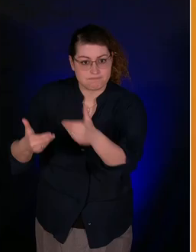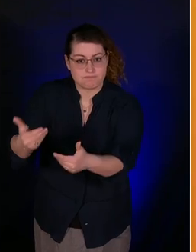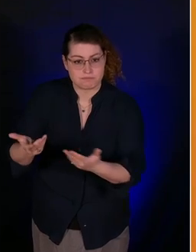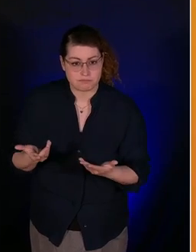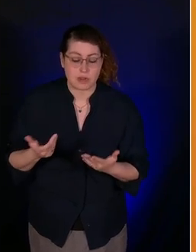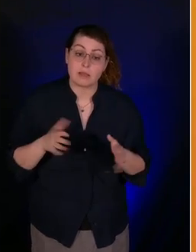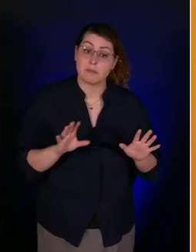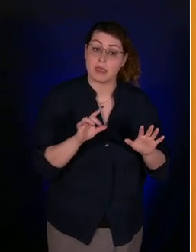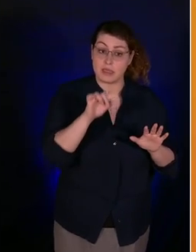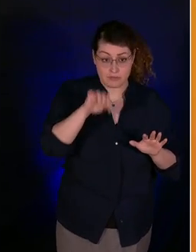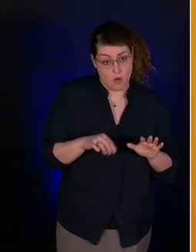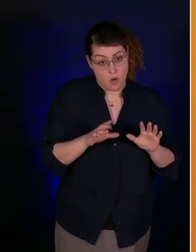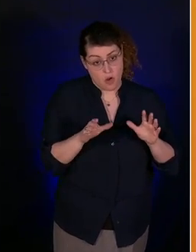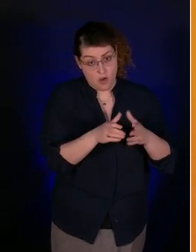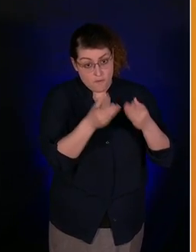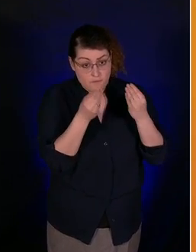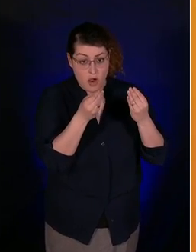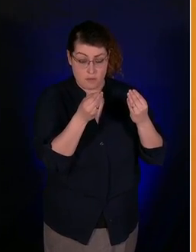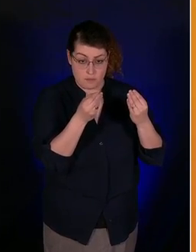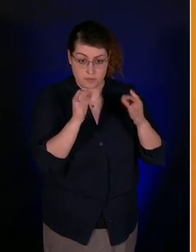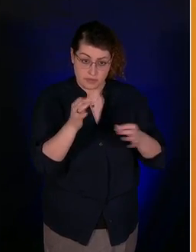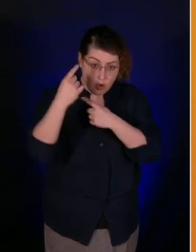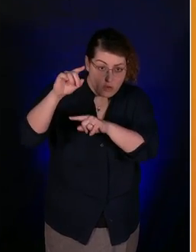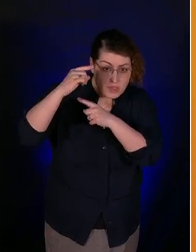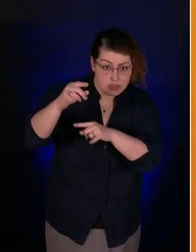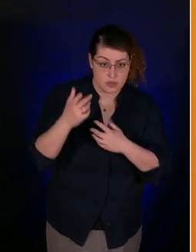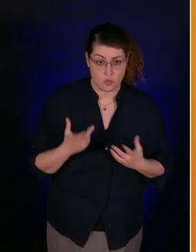absolue de se former sur les revendications